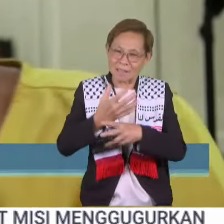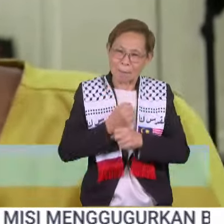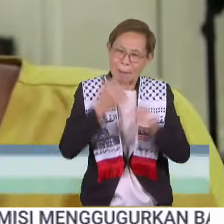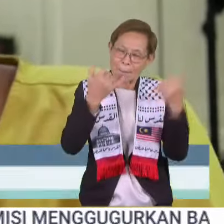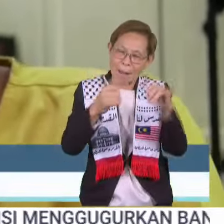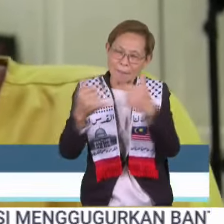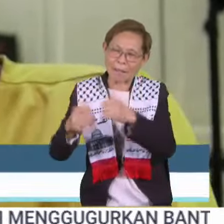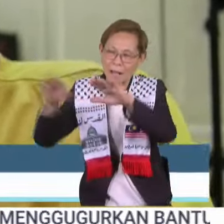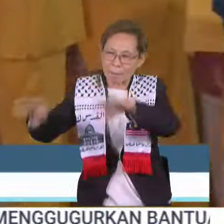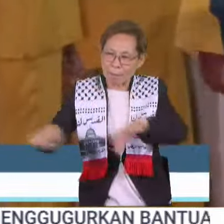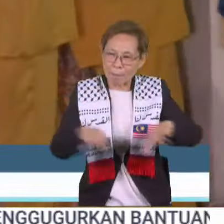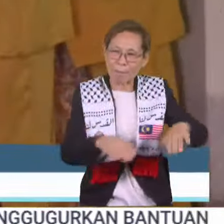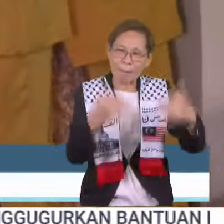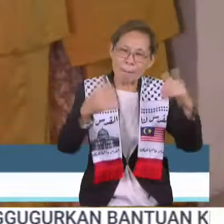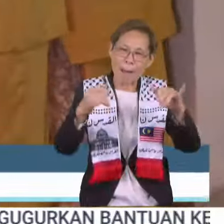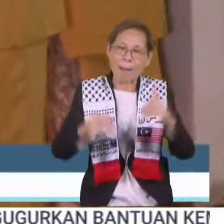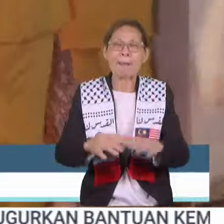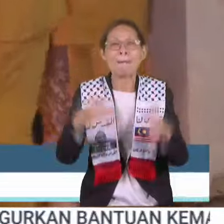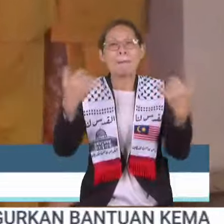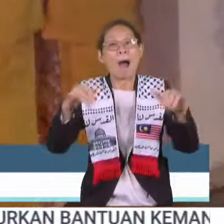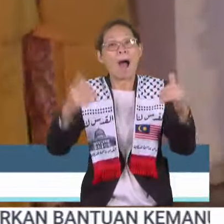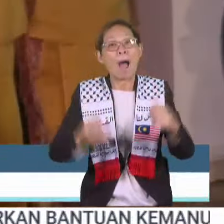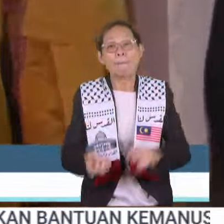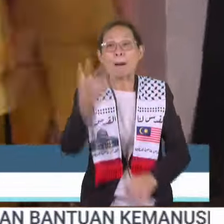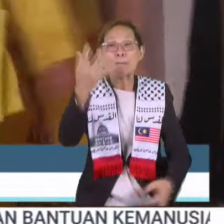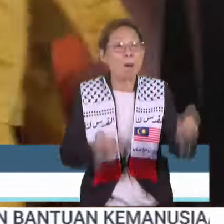bermain dengan adik-beradik, main mercun,